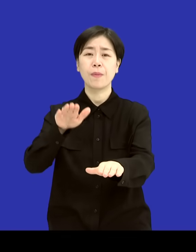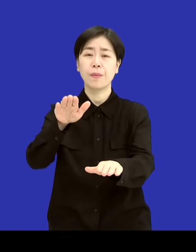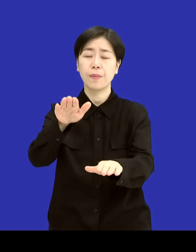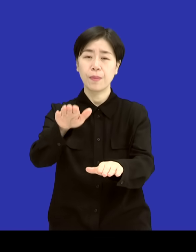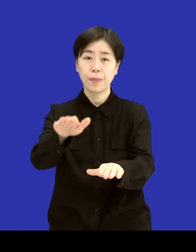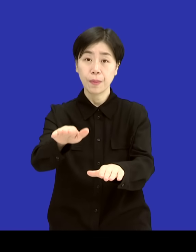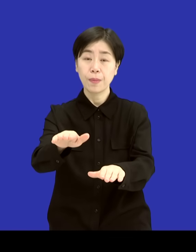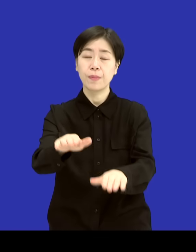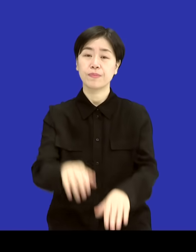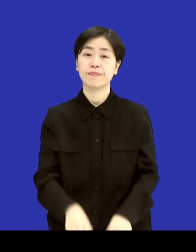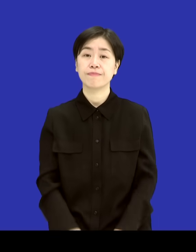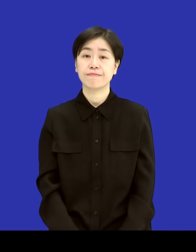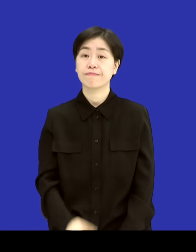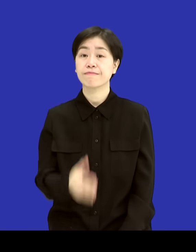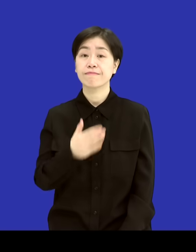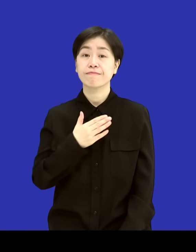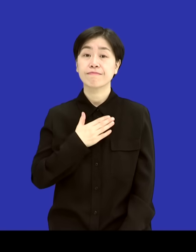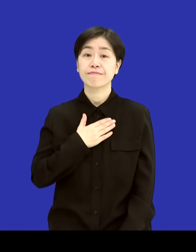밟음도